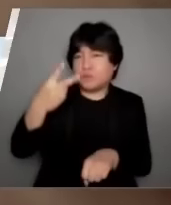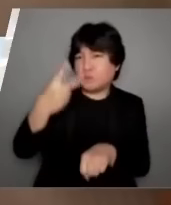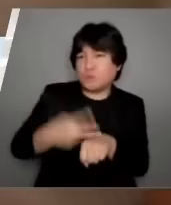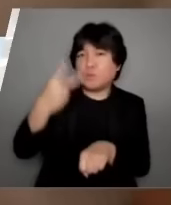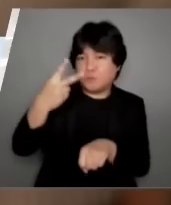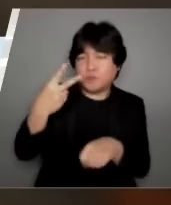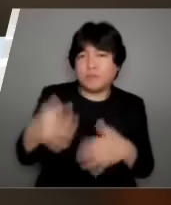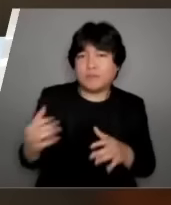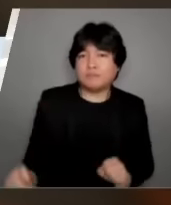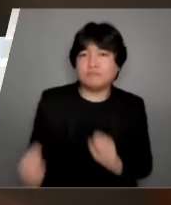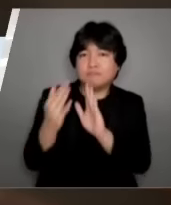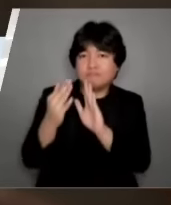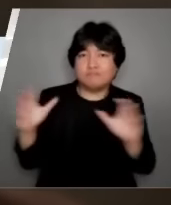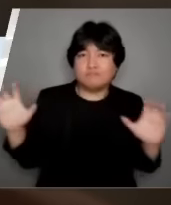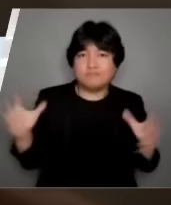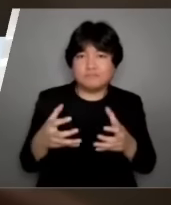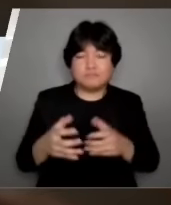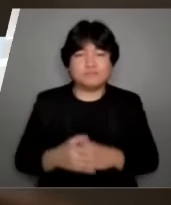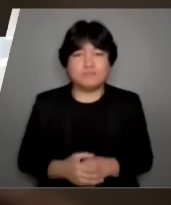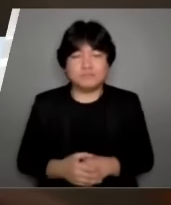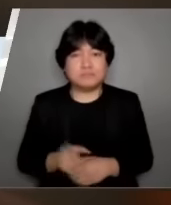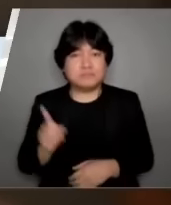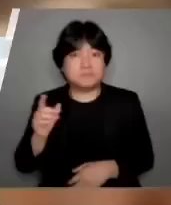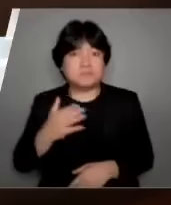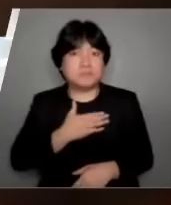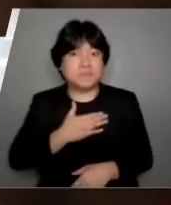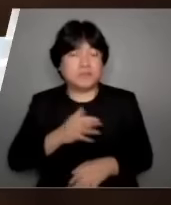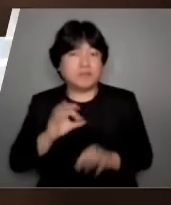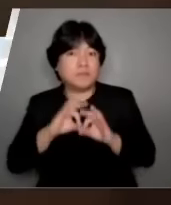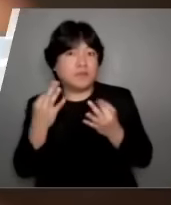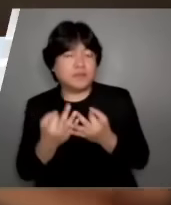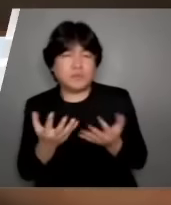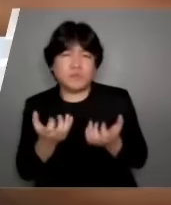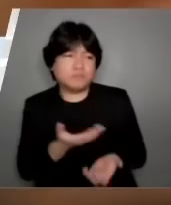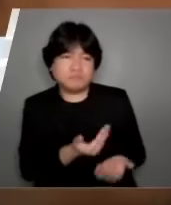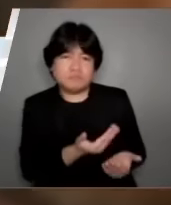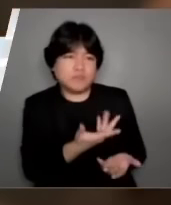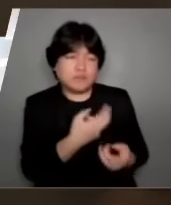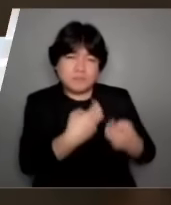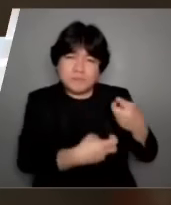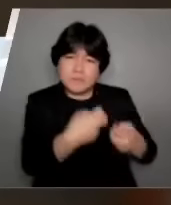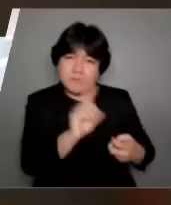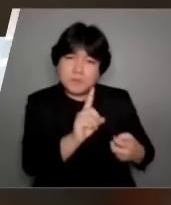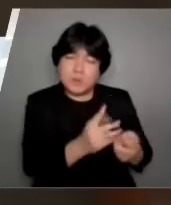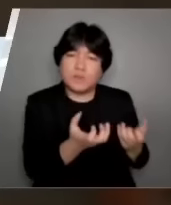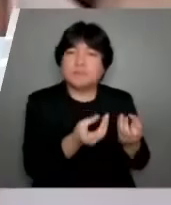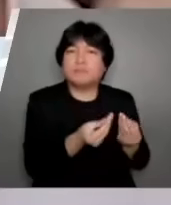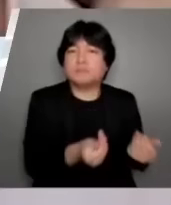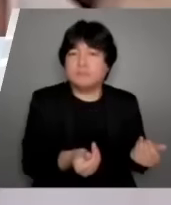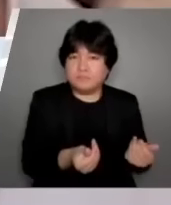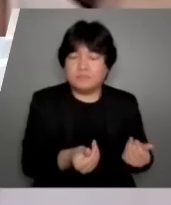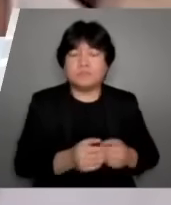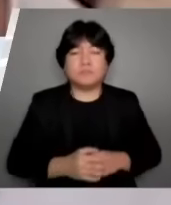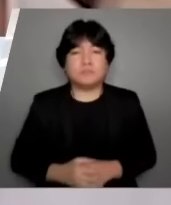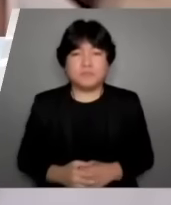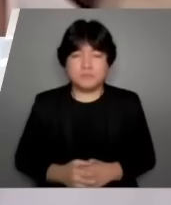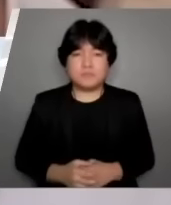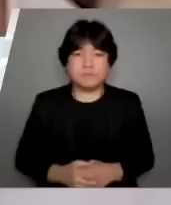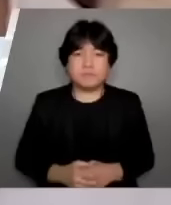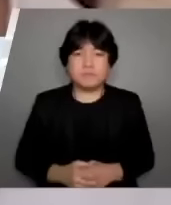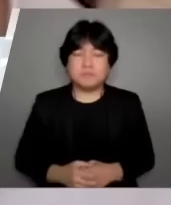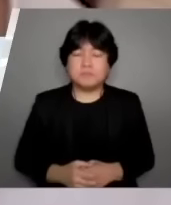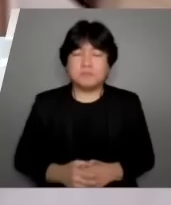involved. Because my family wanted to address kung ano yung issues ni mom mo towards me. Yeah. Even though